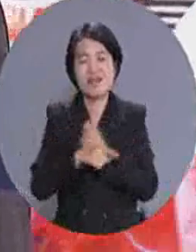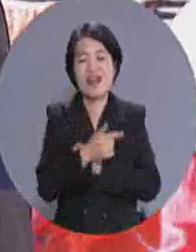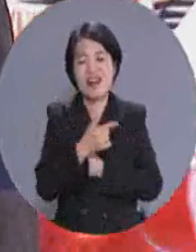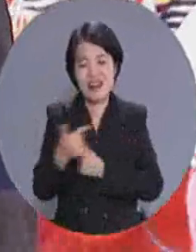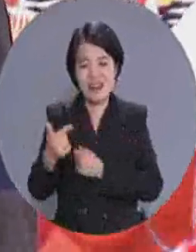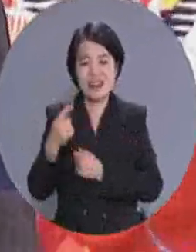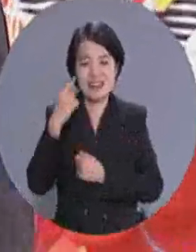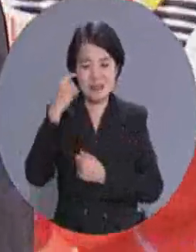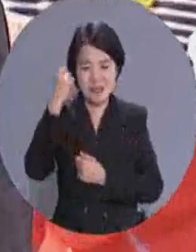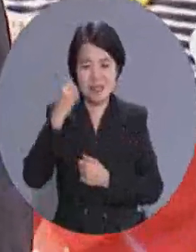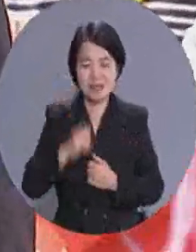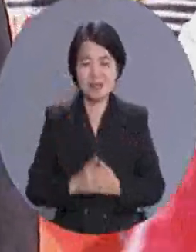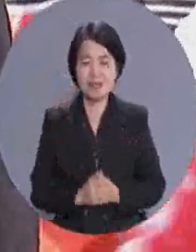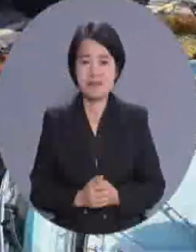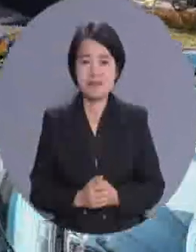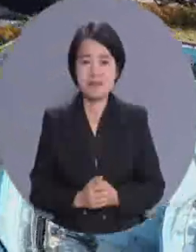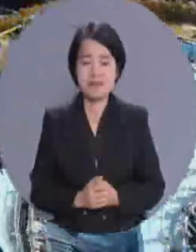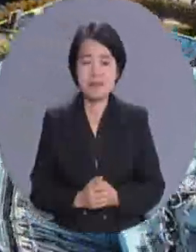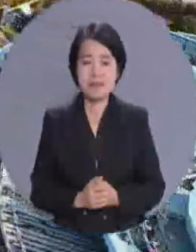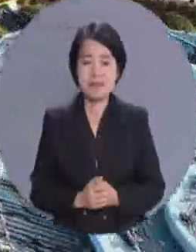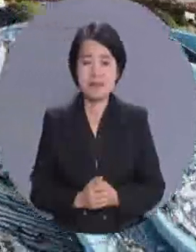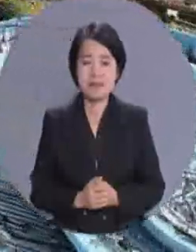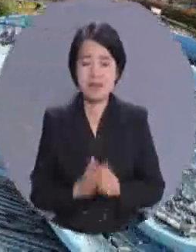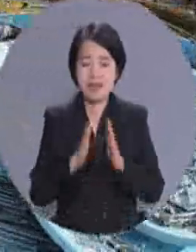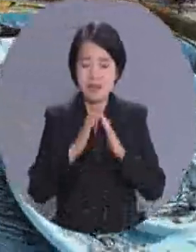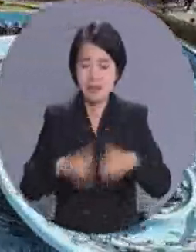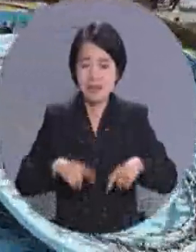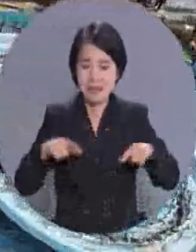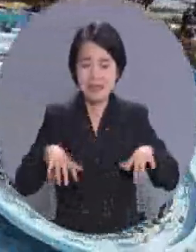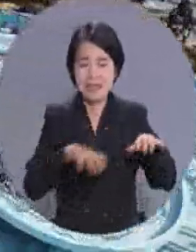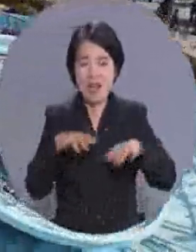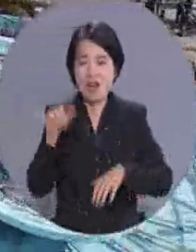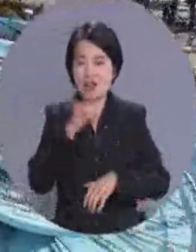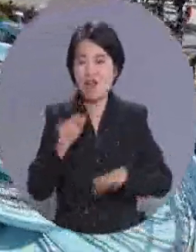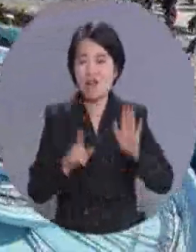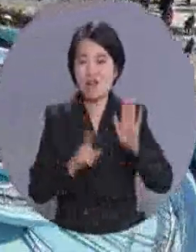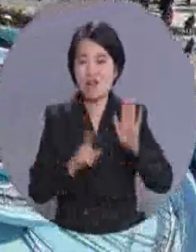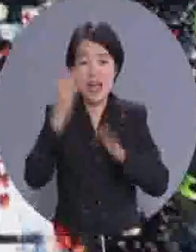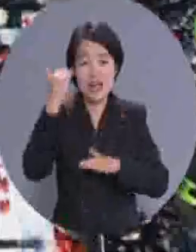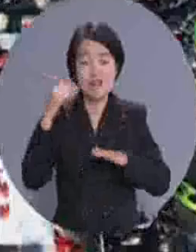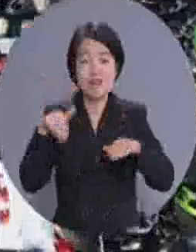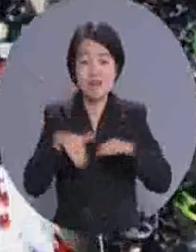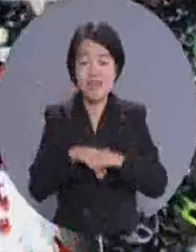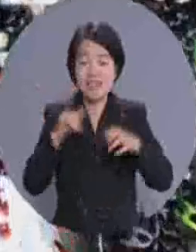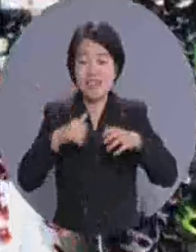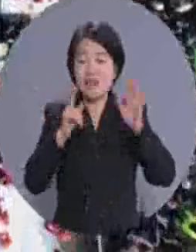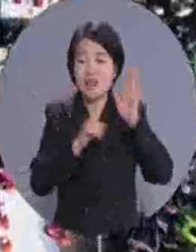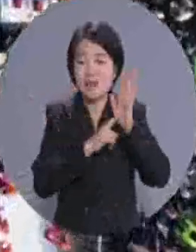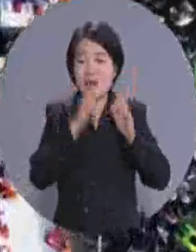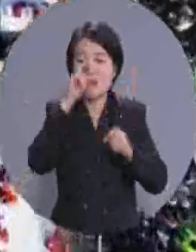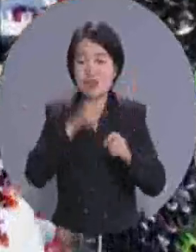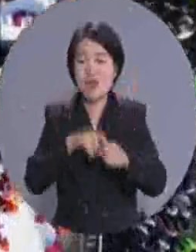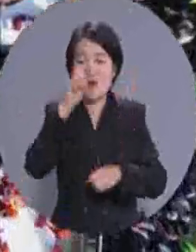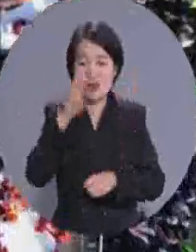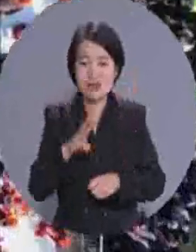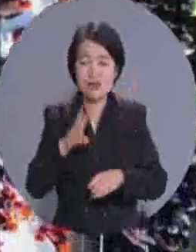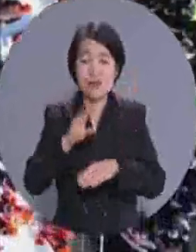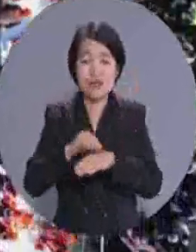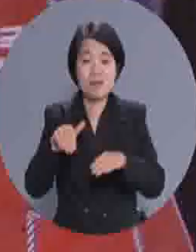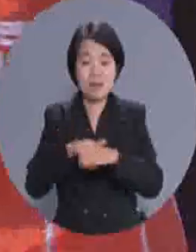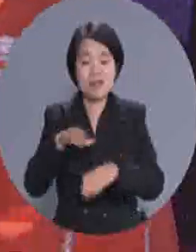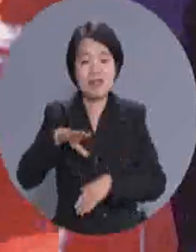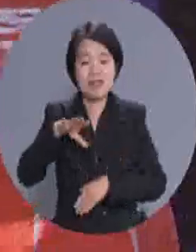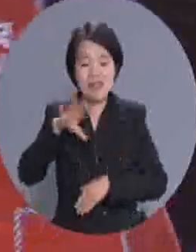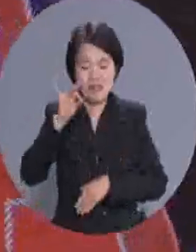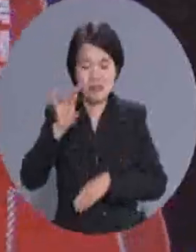매우 뜻깊게 생각합니다. 남도김치의 전국화와 한국 문화를 세계에 알리기 위해 광주문화방송이 올해